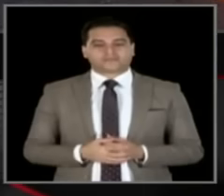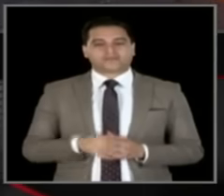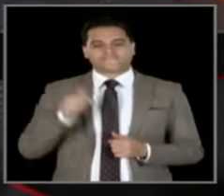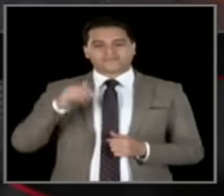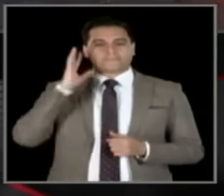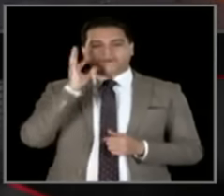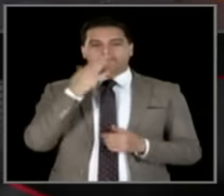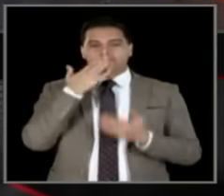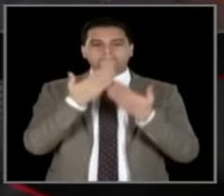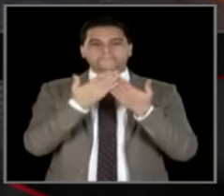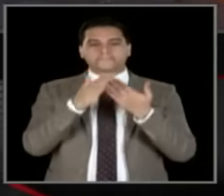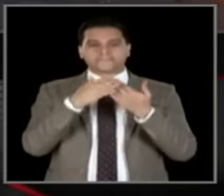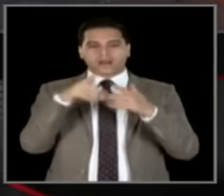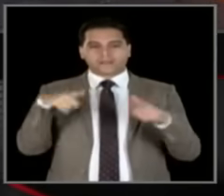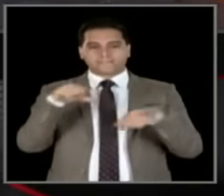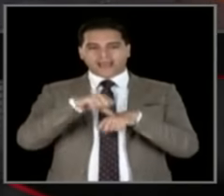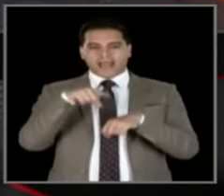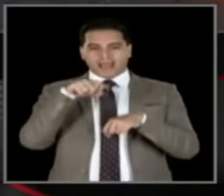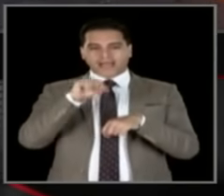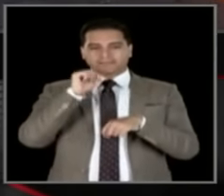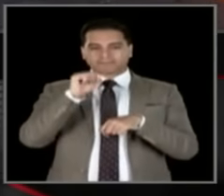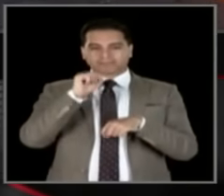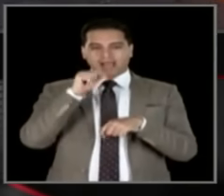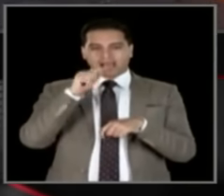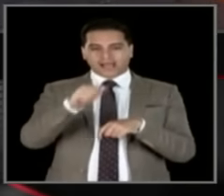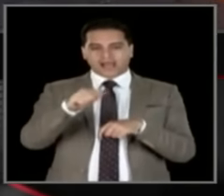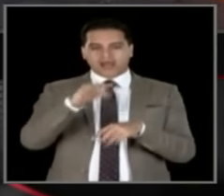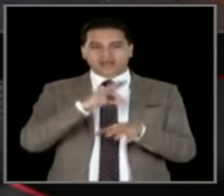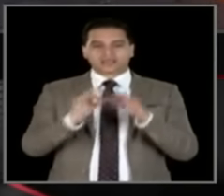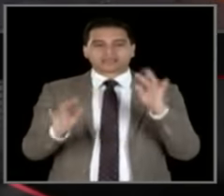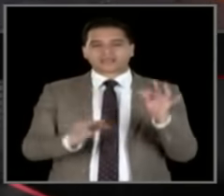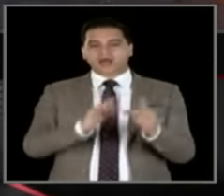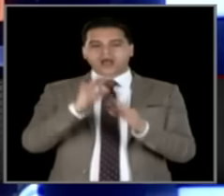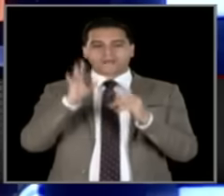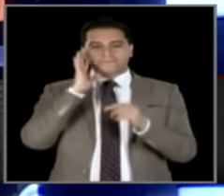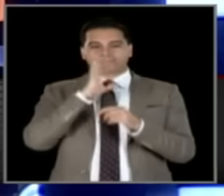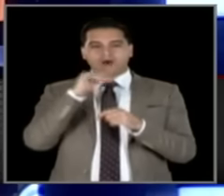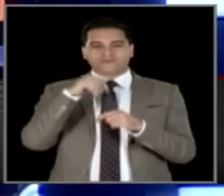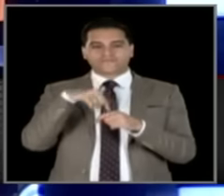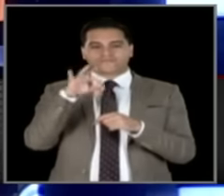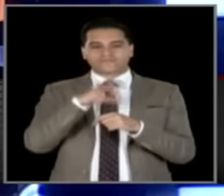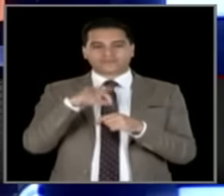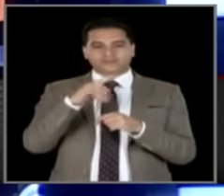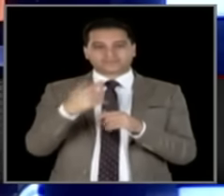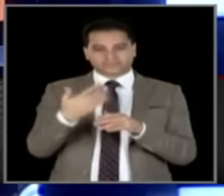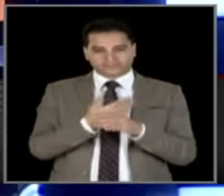تقع بوابة الجحيم بإحدى دول آسيا الوسطى، فما هي؟ تركمانستان.